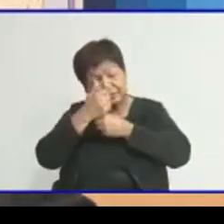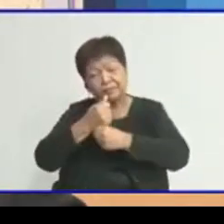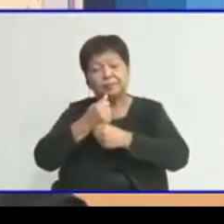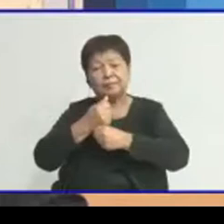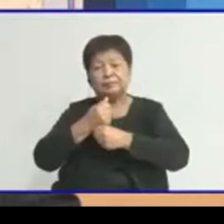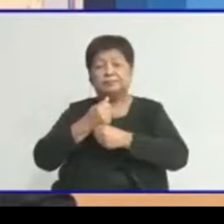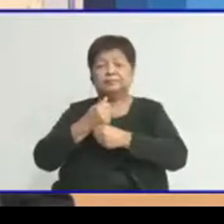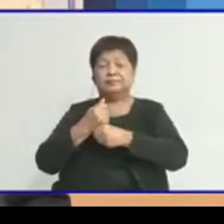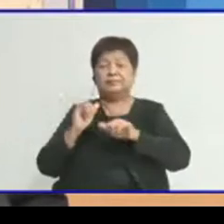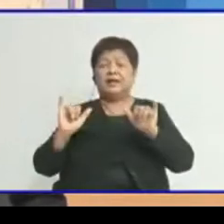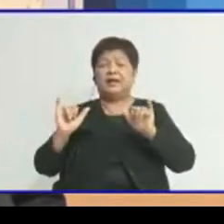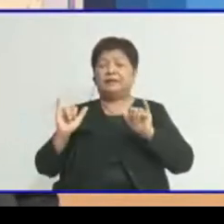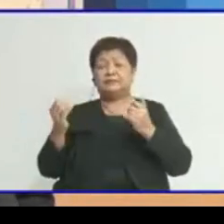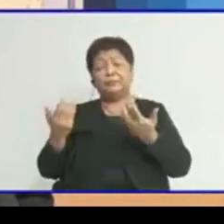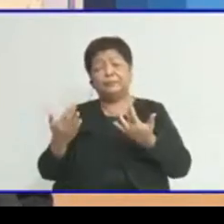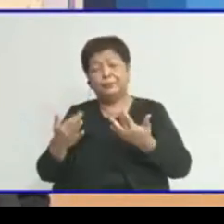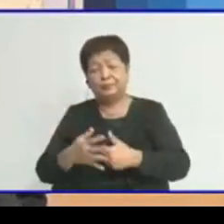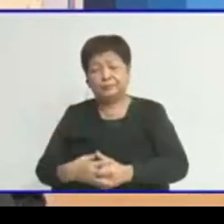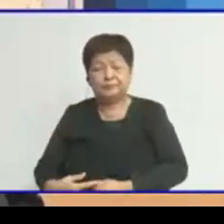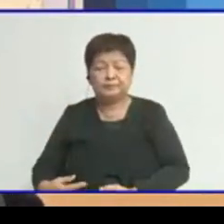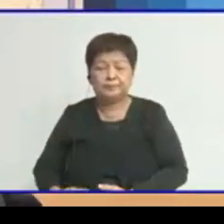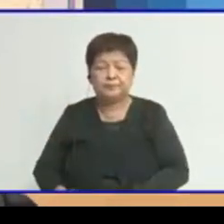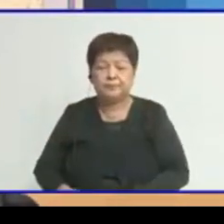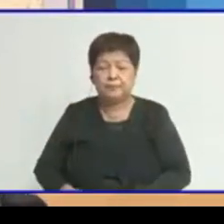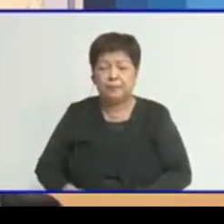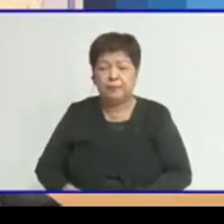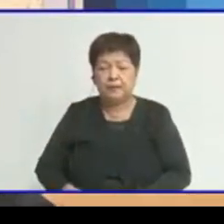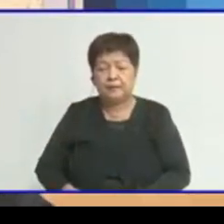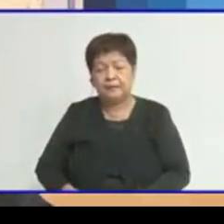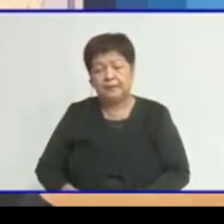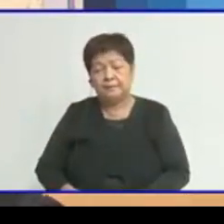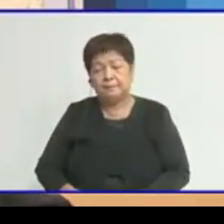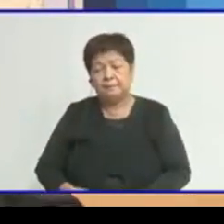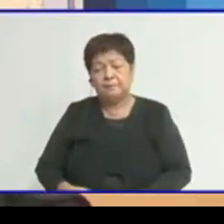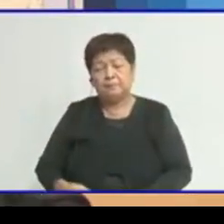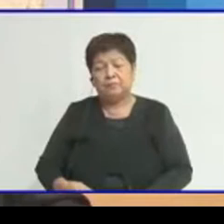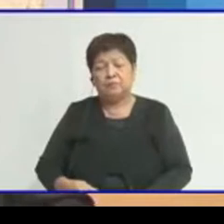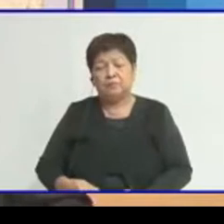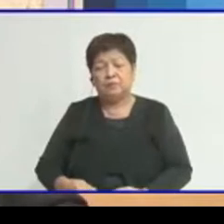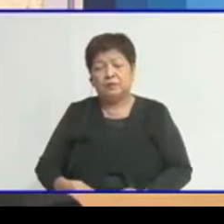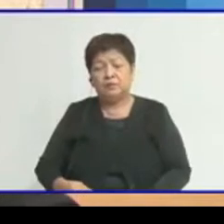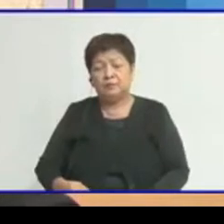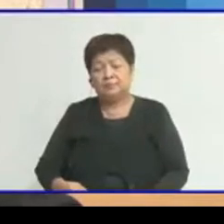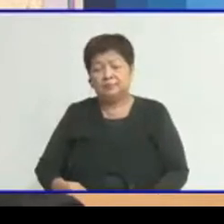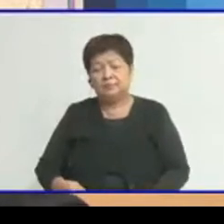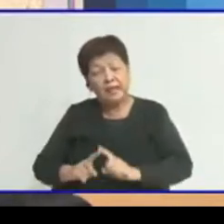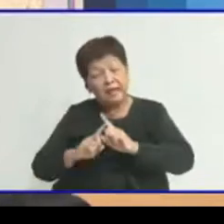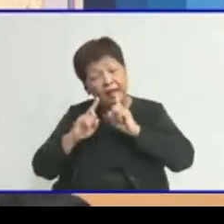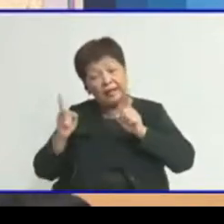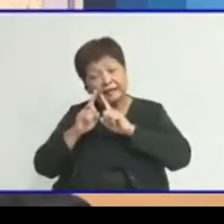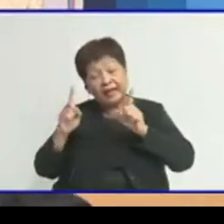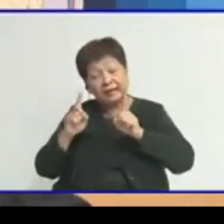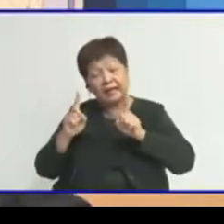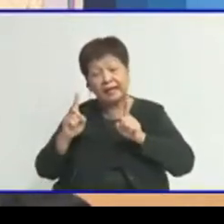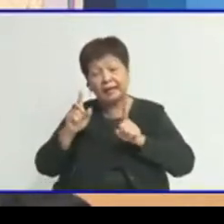ะแต่ว่าทั้งนี้ทั้งนั้นเนี่ยโดยทั่วไปเมื่อใดที่รับพร้อมนะคะเราก็มีระบบการคัดกร